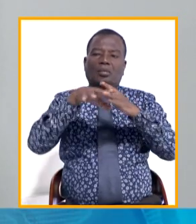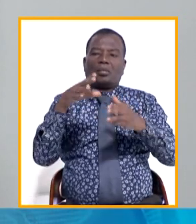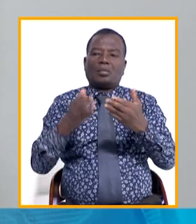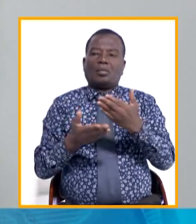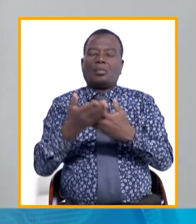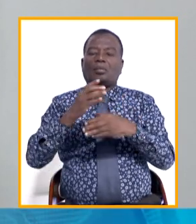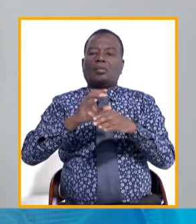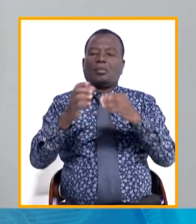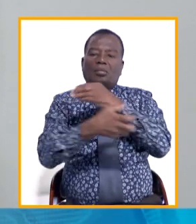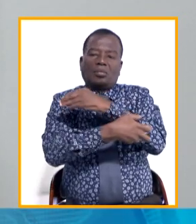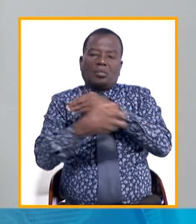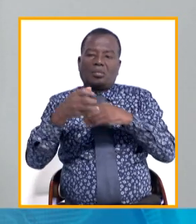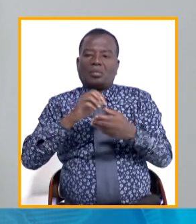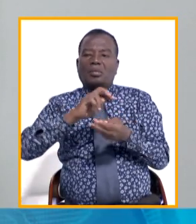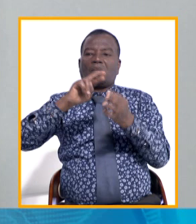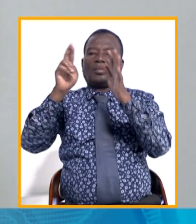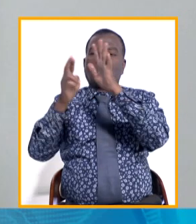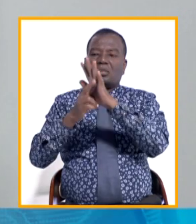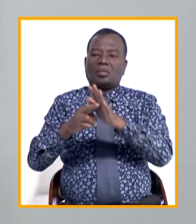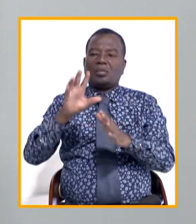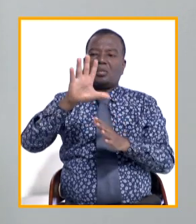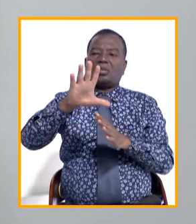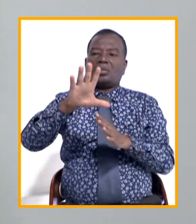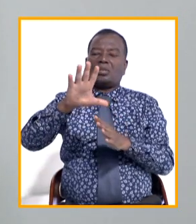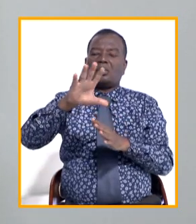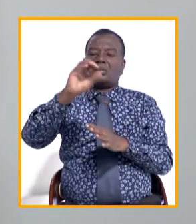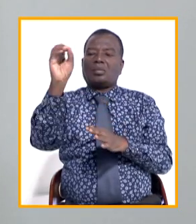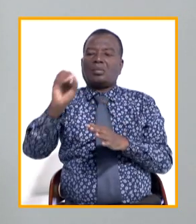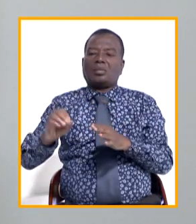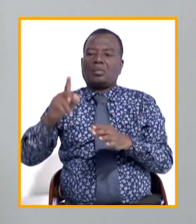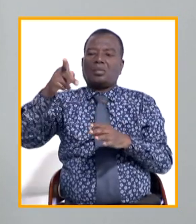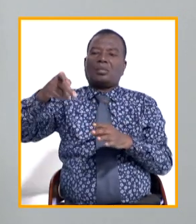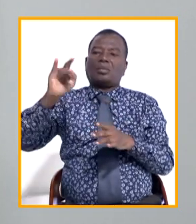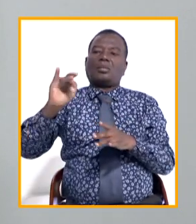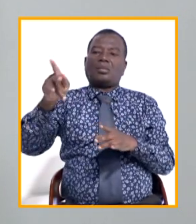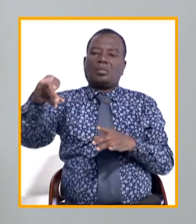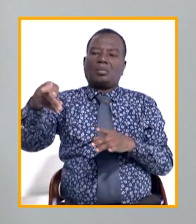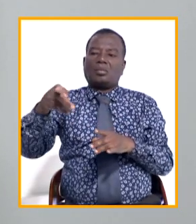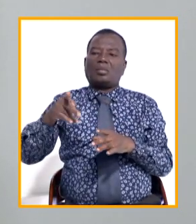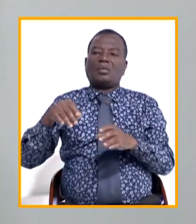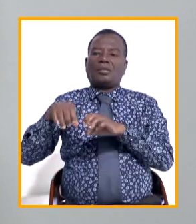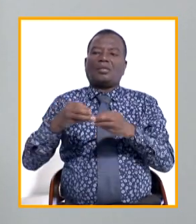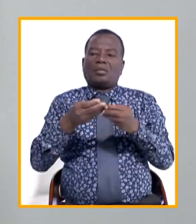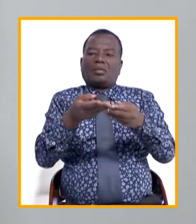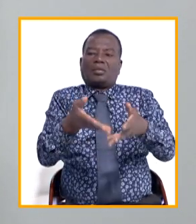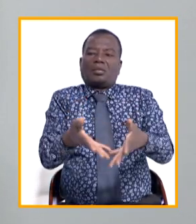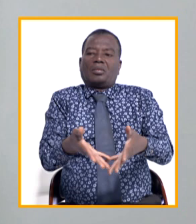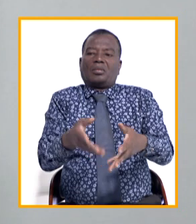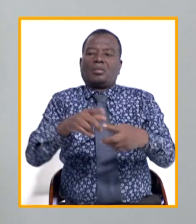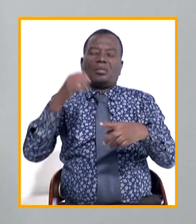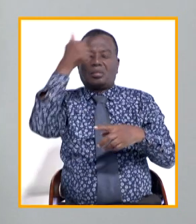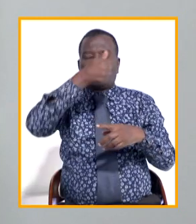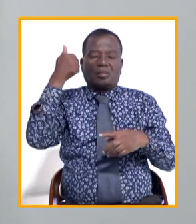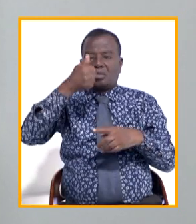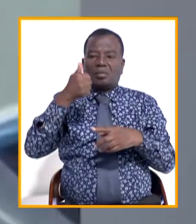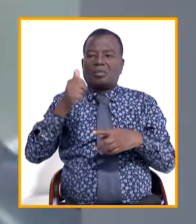ce qui représente plus de 5% du PIB mondial. La corruption fait perdre à l'Afrique 25%